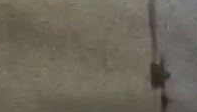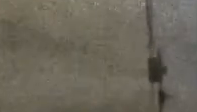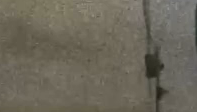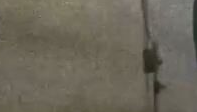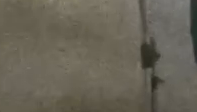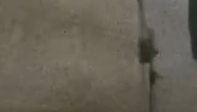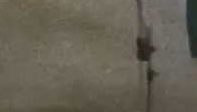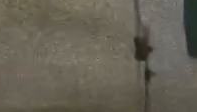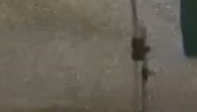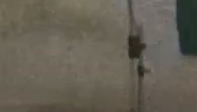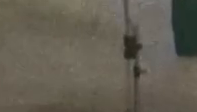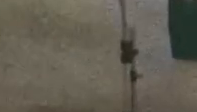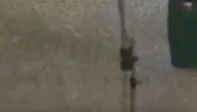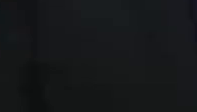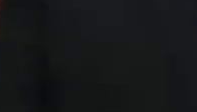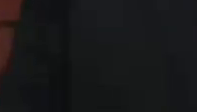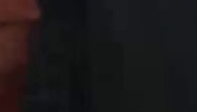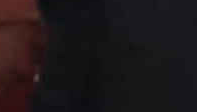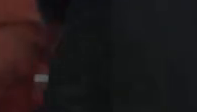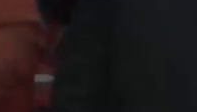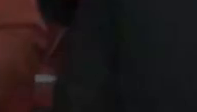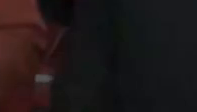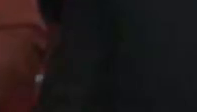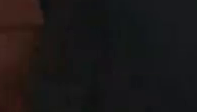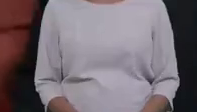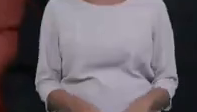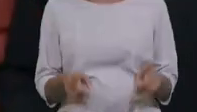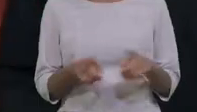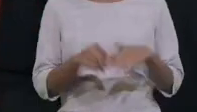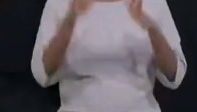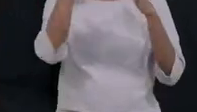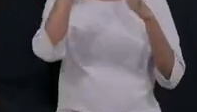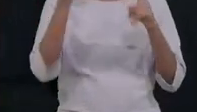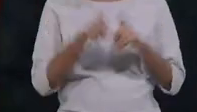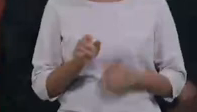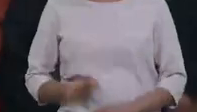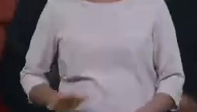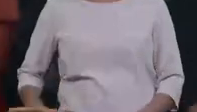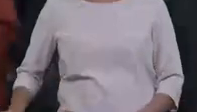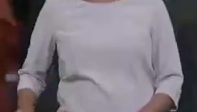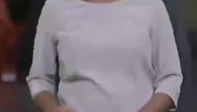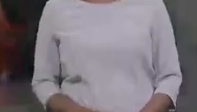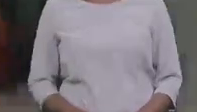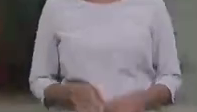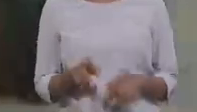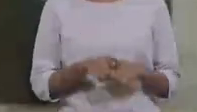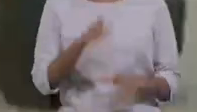Ce n'était pas pour moi seul, c'est pour vous également. Tel père, tel enfant.